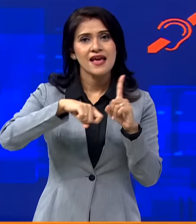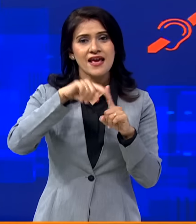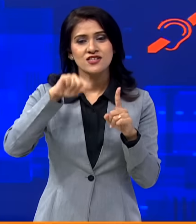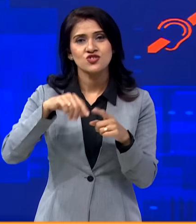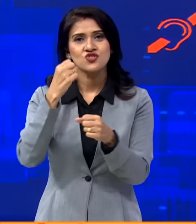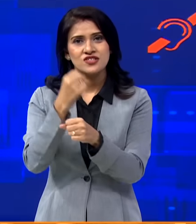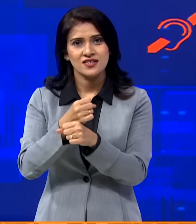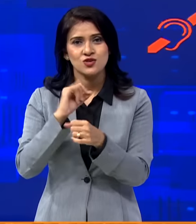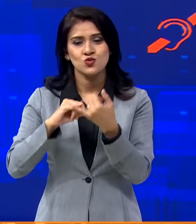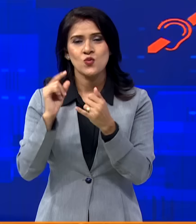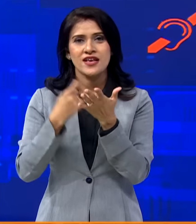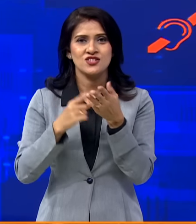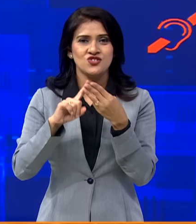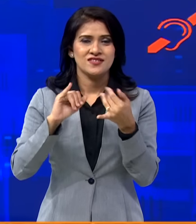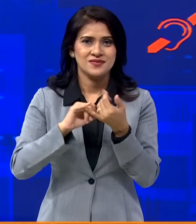मुकदमे